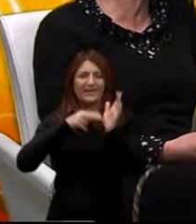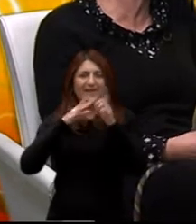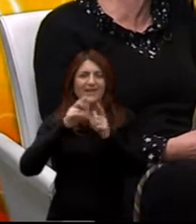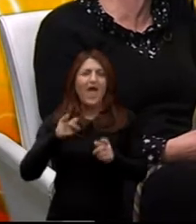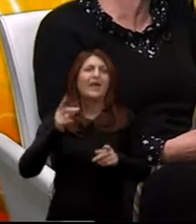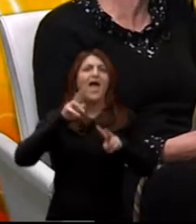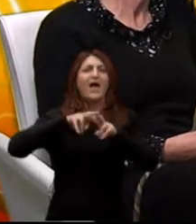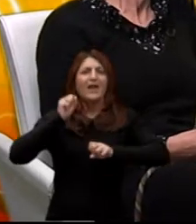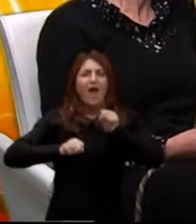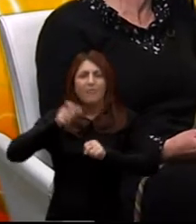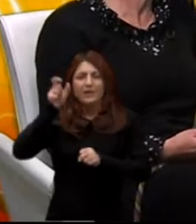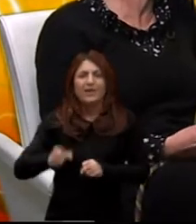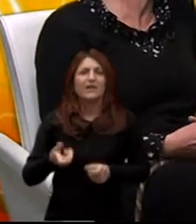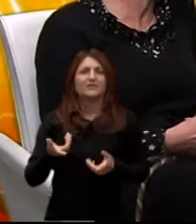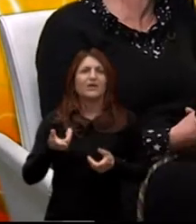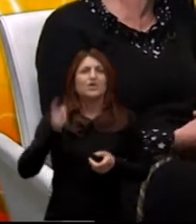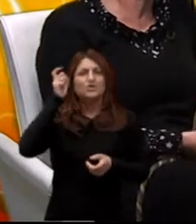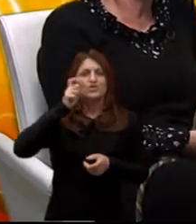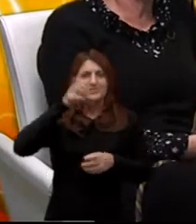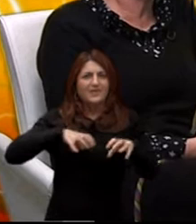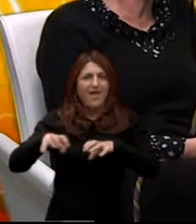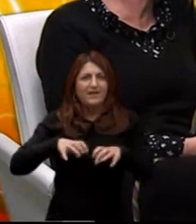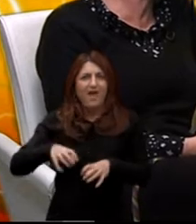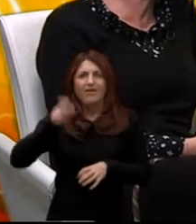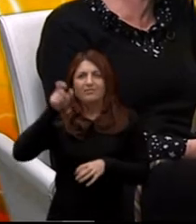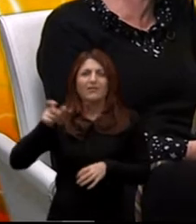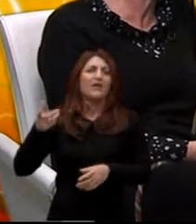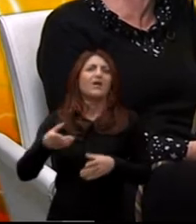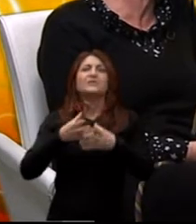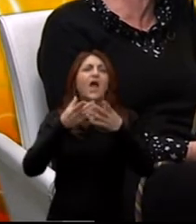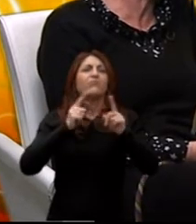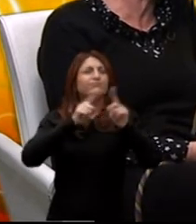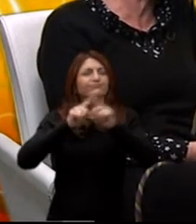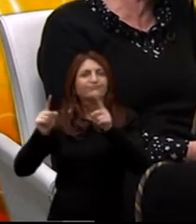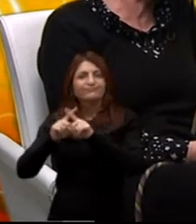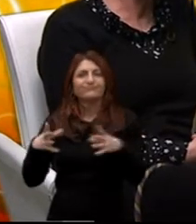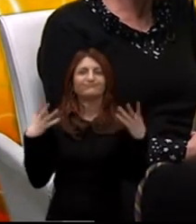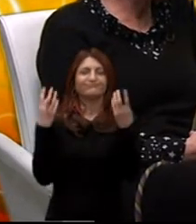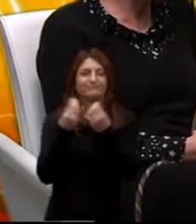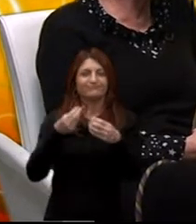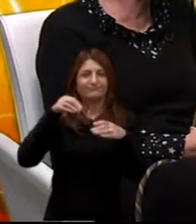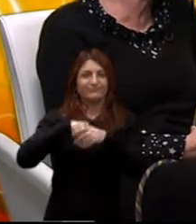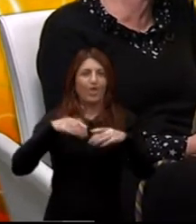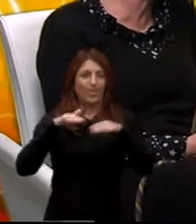do psihologa, socijalnih radnika. Tako da, jedna multidisciplinarna